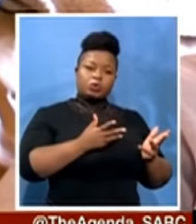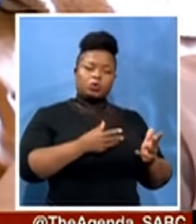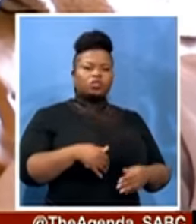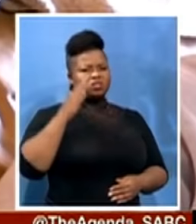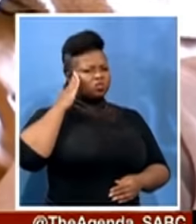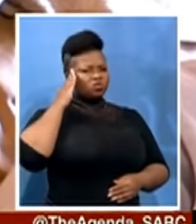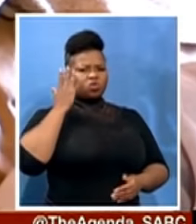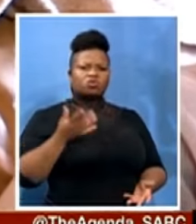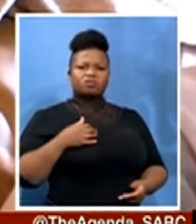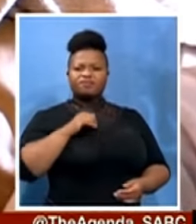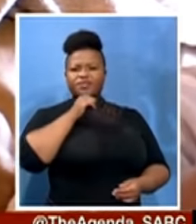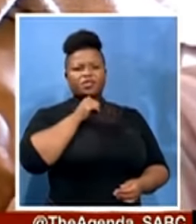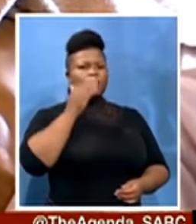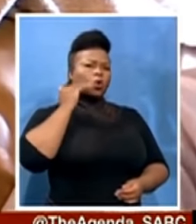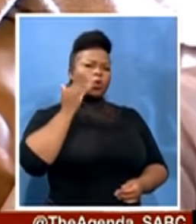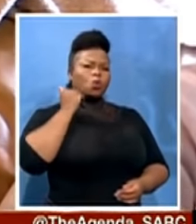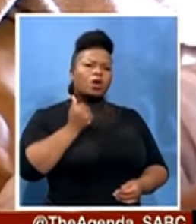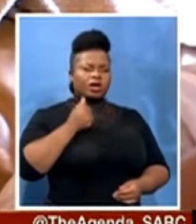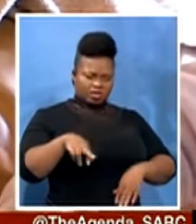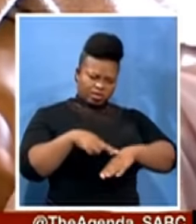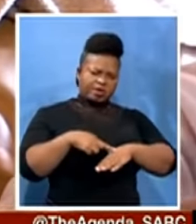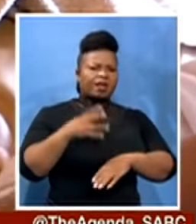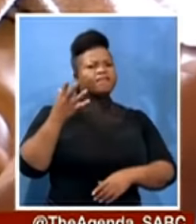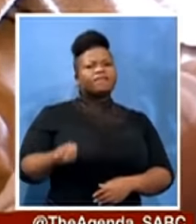banalo badlululo, to a point ukuthi lapha khona